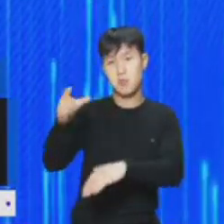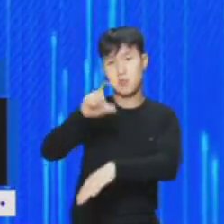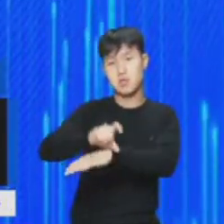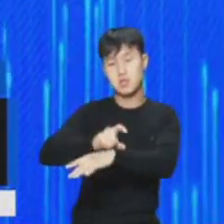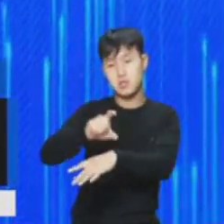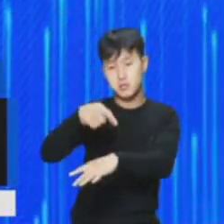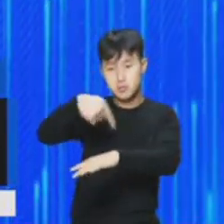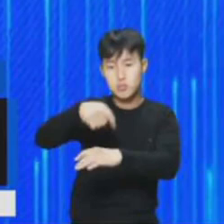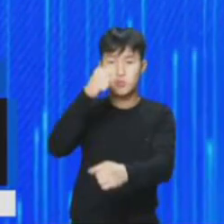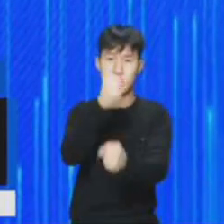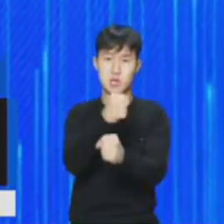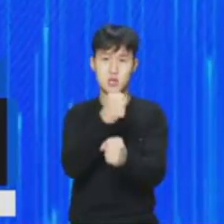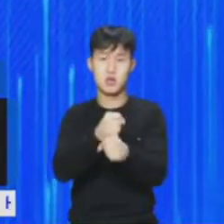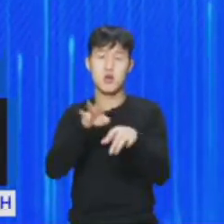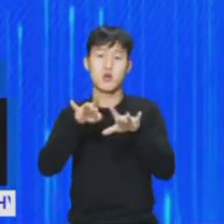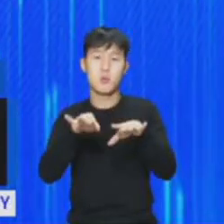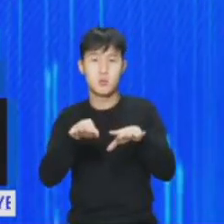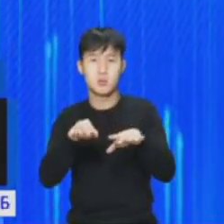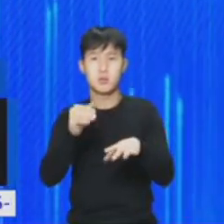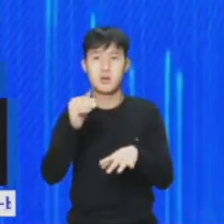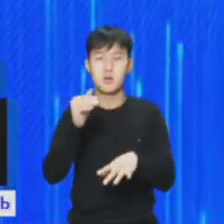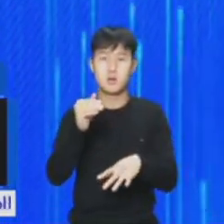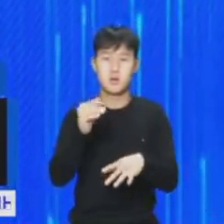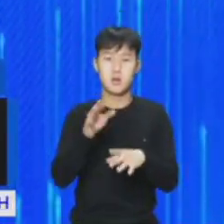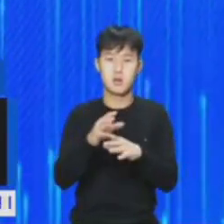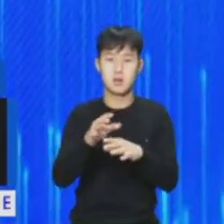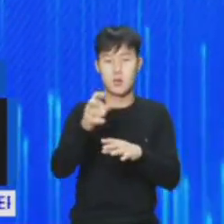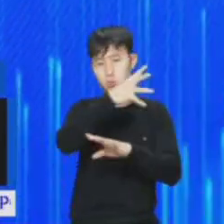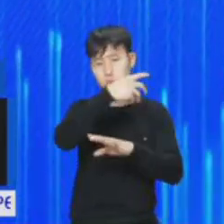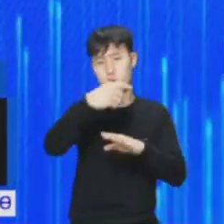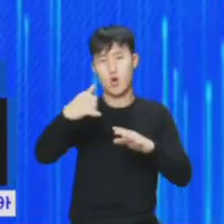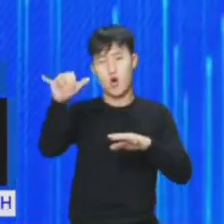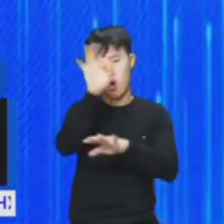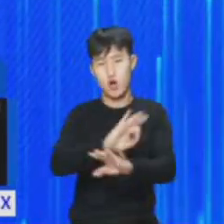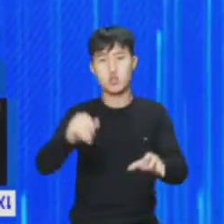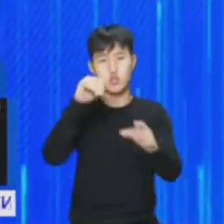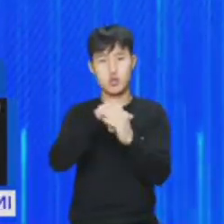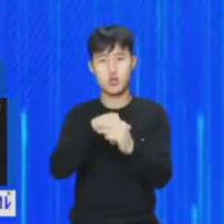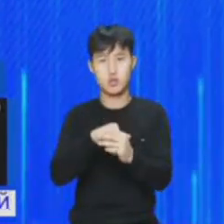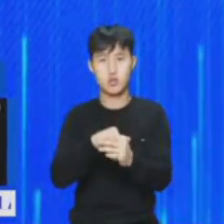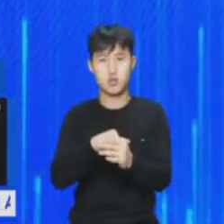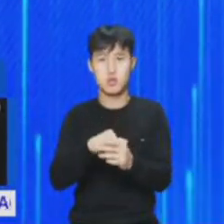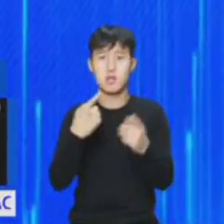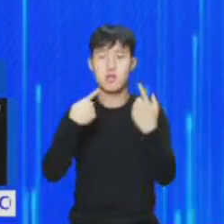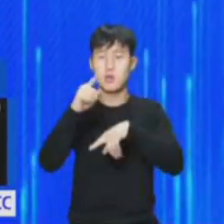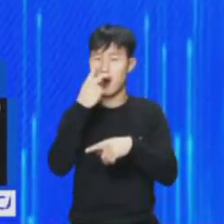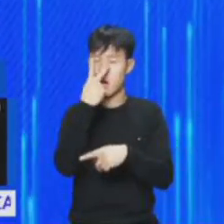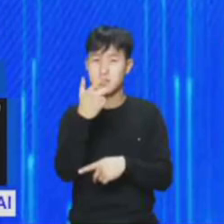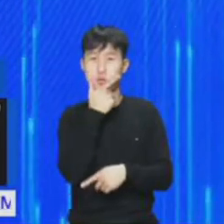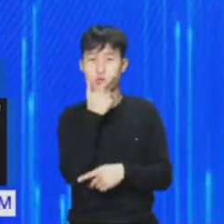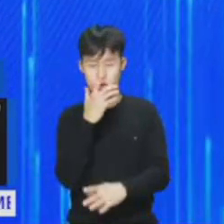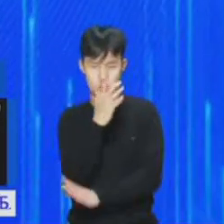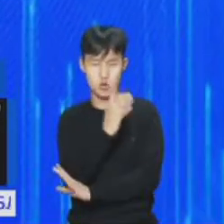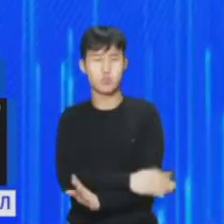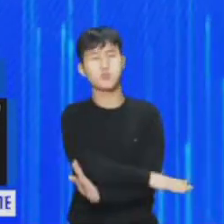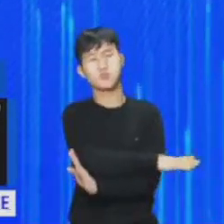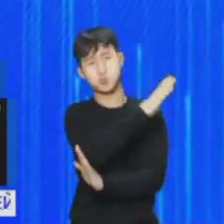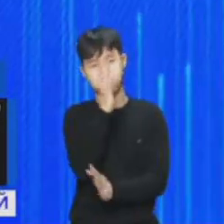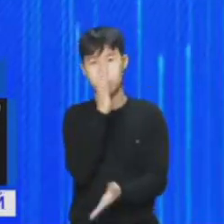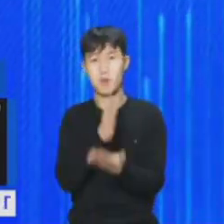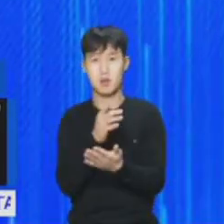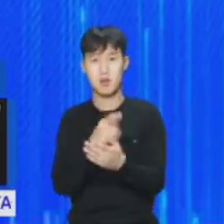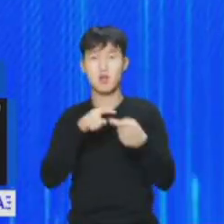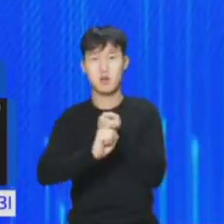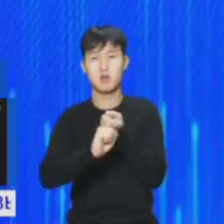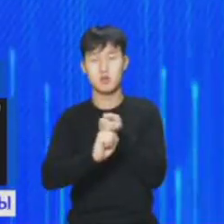ажил компьютер форматлахаас илүүгээр харж сэтгэхгүйгээр бас өнөөдрийг хүрсэн. Тийм ч учраас